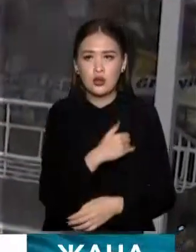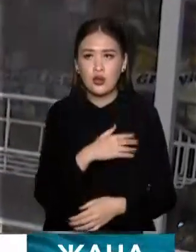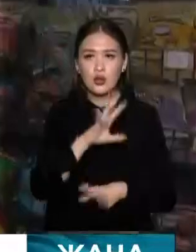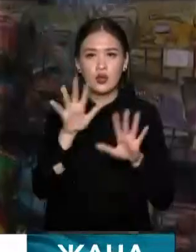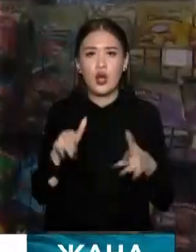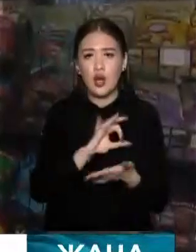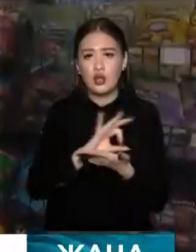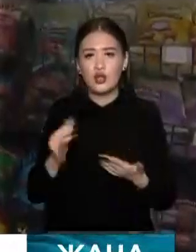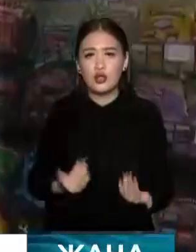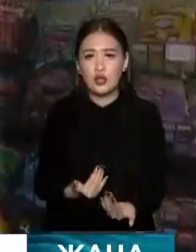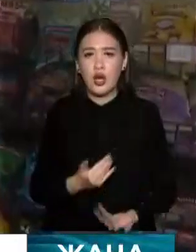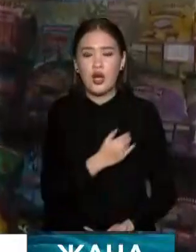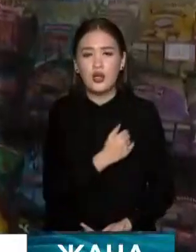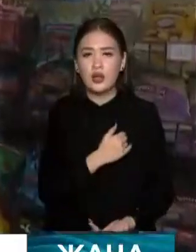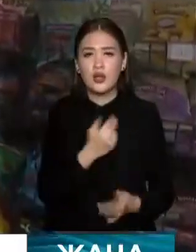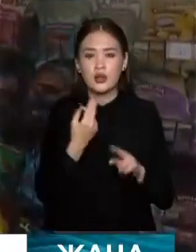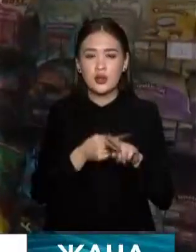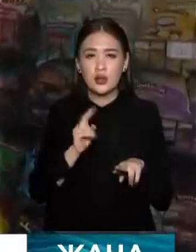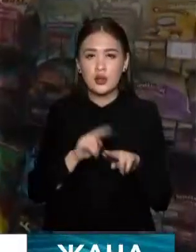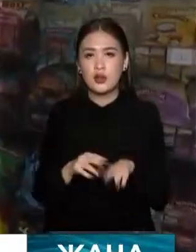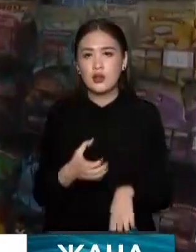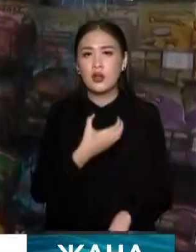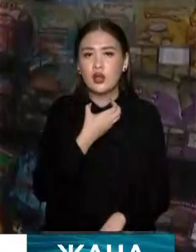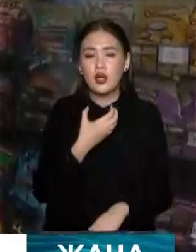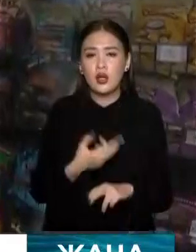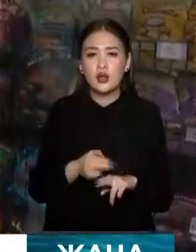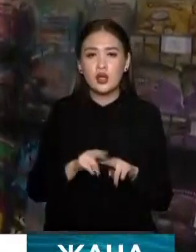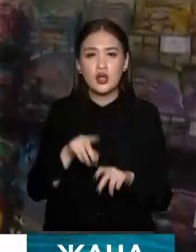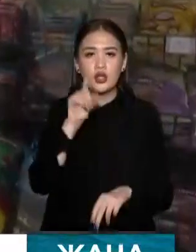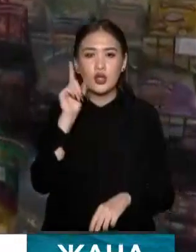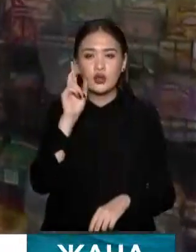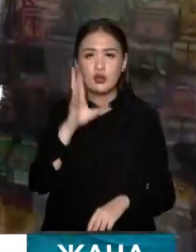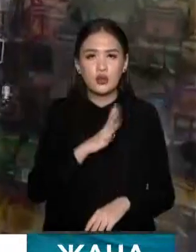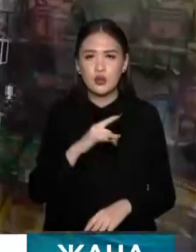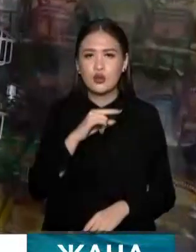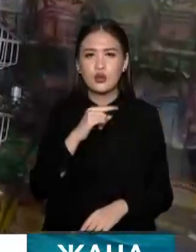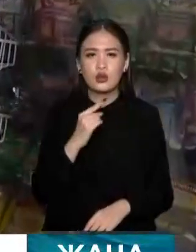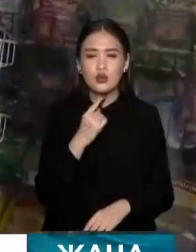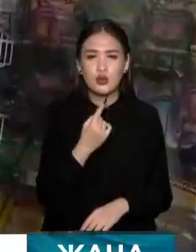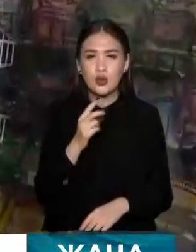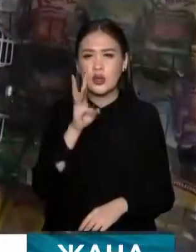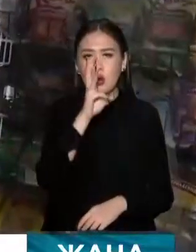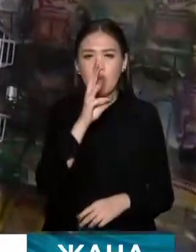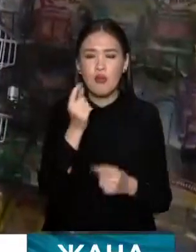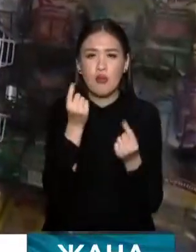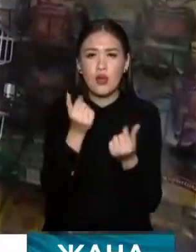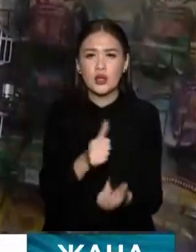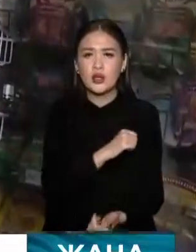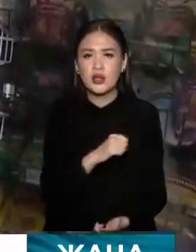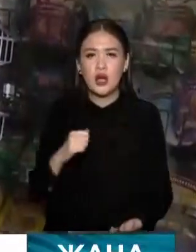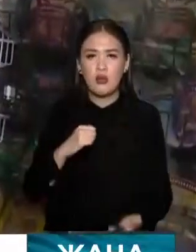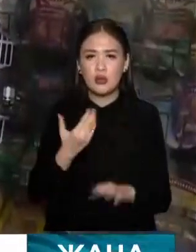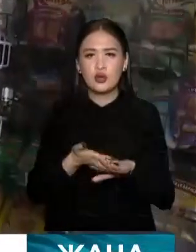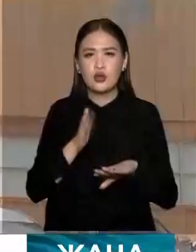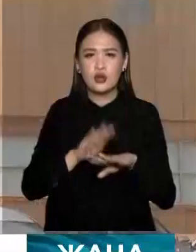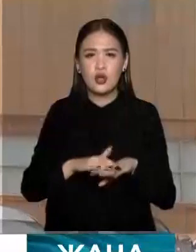сүргім келеді ғой. Амал жоқ қой. Мен бәрін ойлаймын, жастарда негізі қиын, зарплата аз, сол ең қиыны.